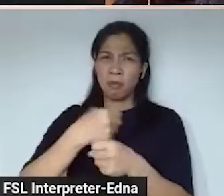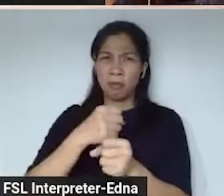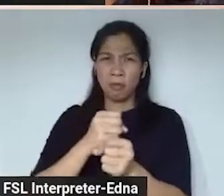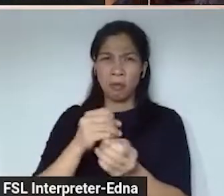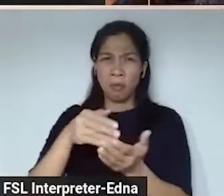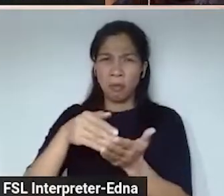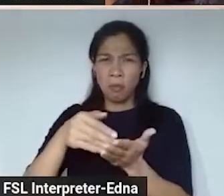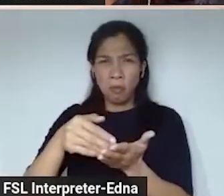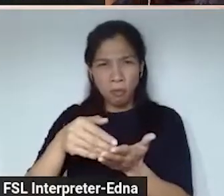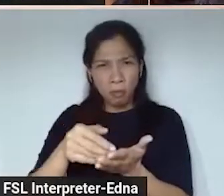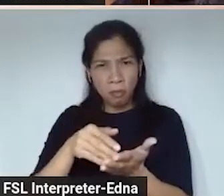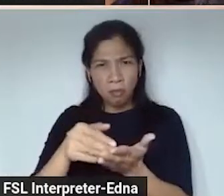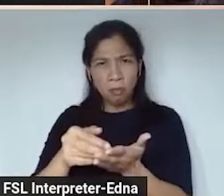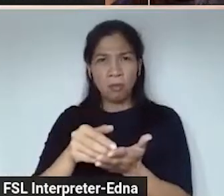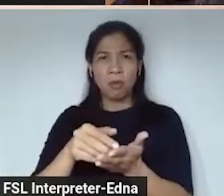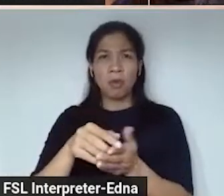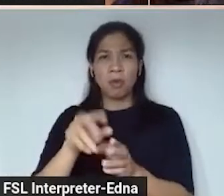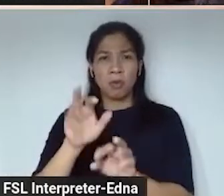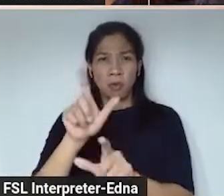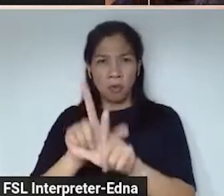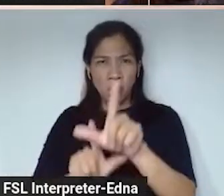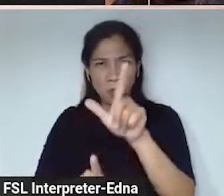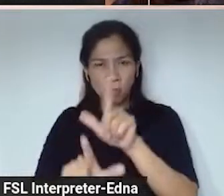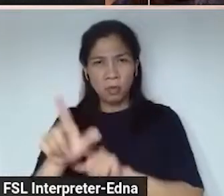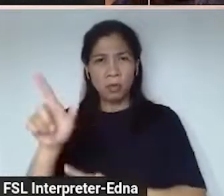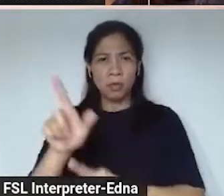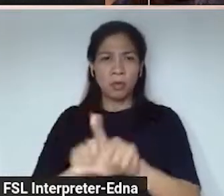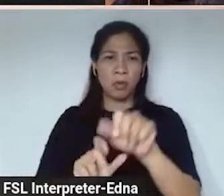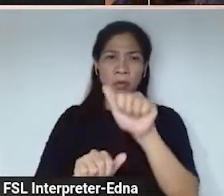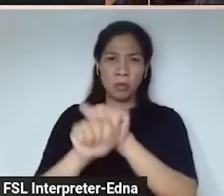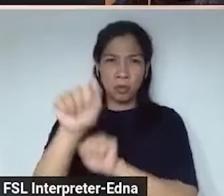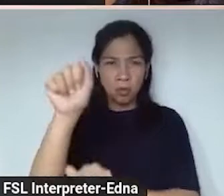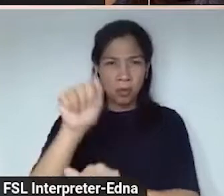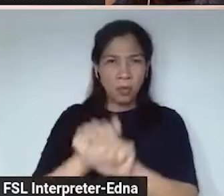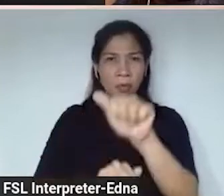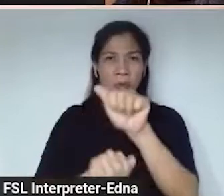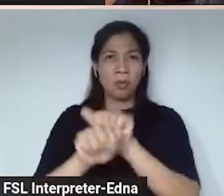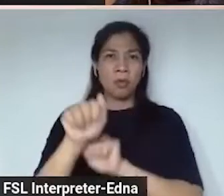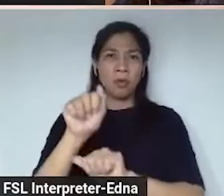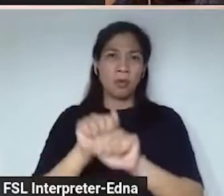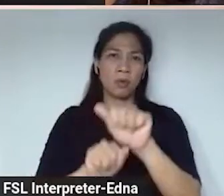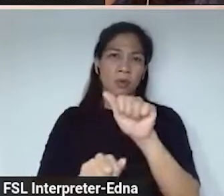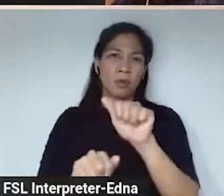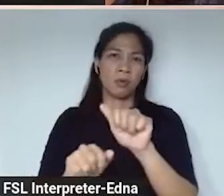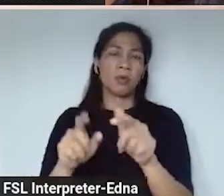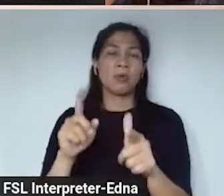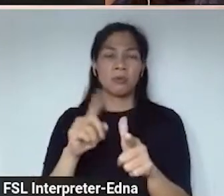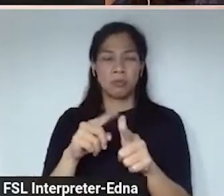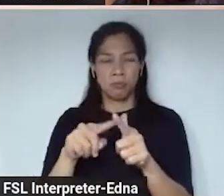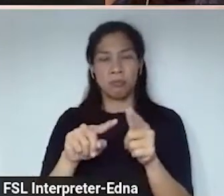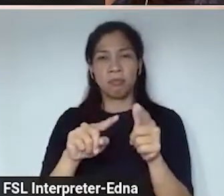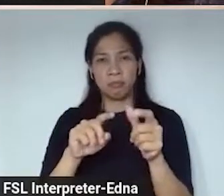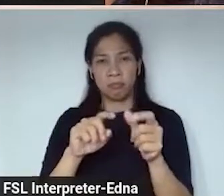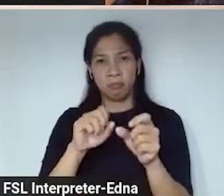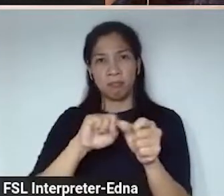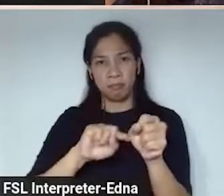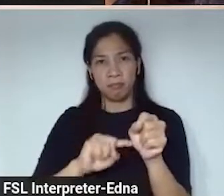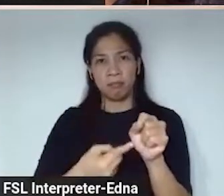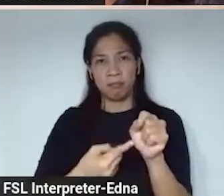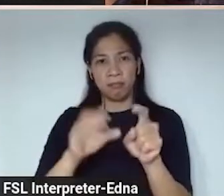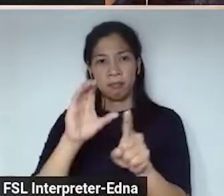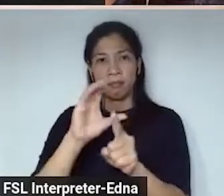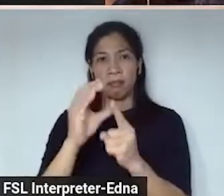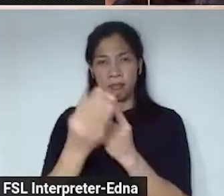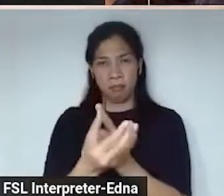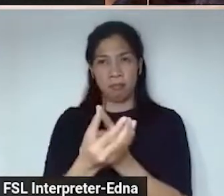aking arms, and I have no idea na ito na pala yung condition ko, which is muscular